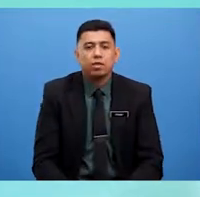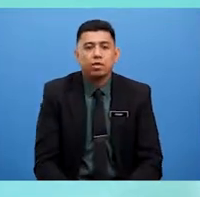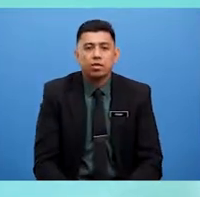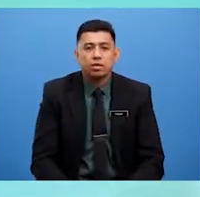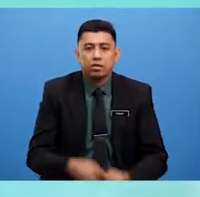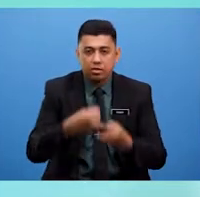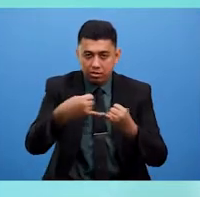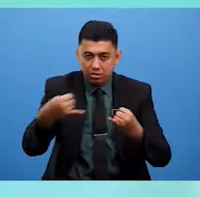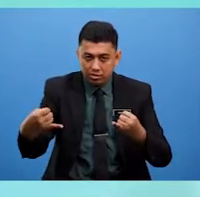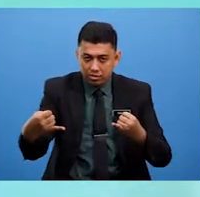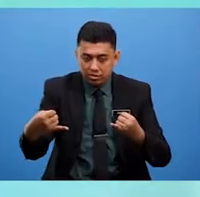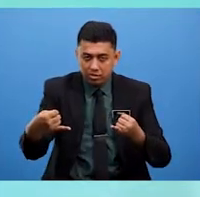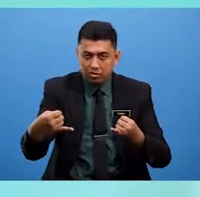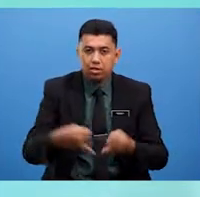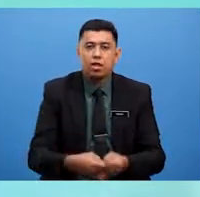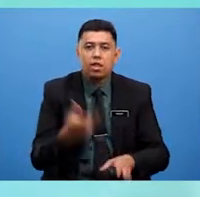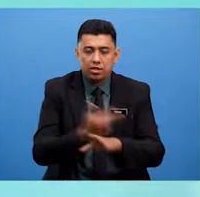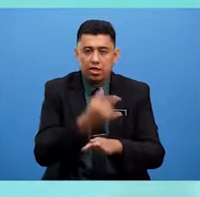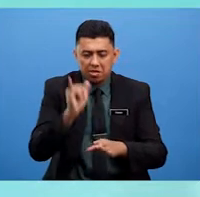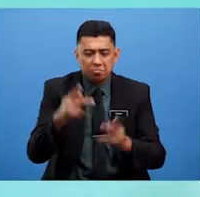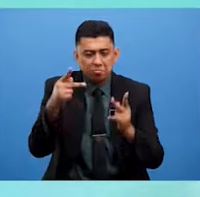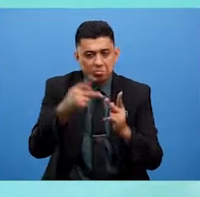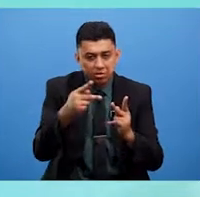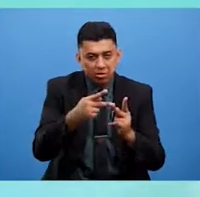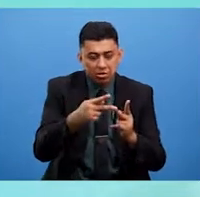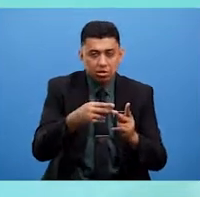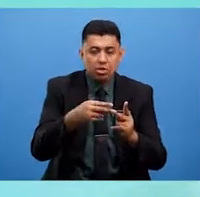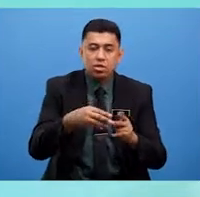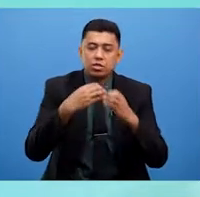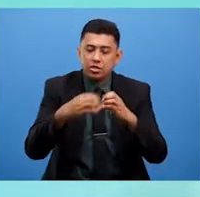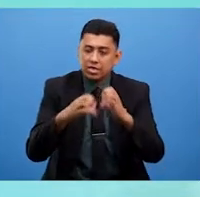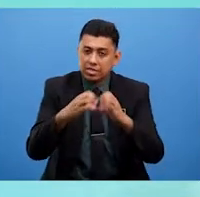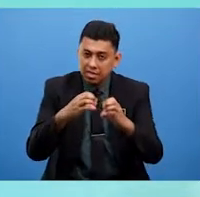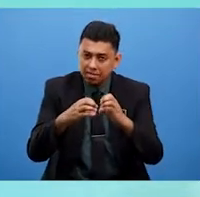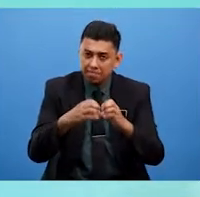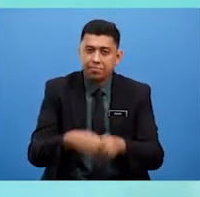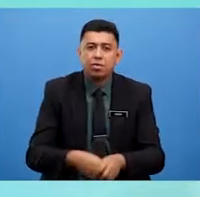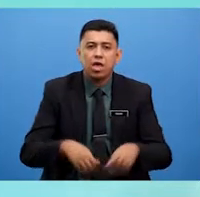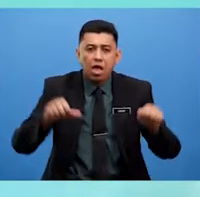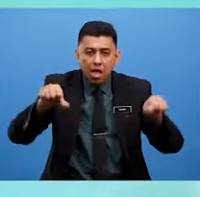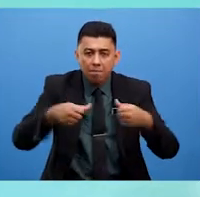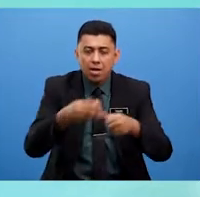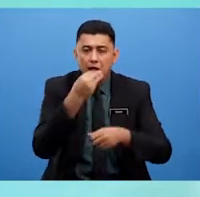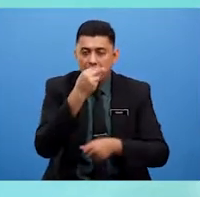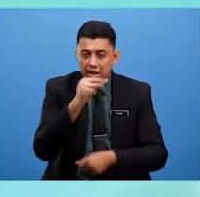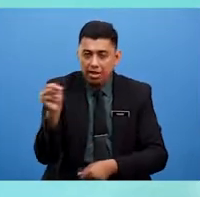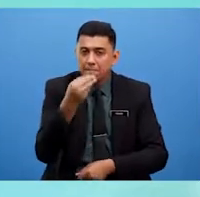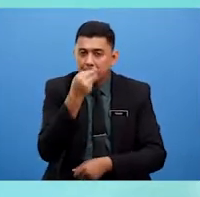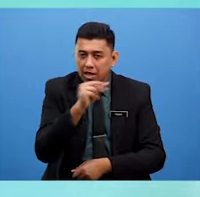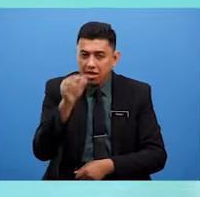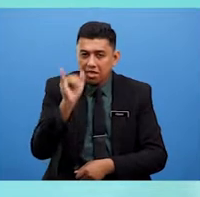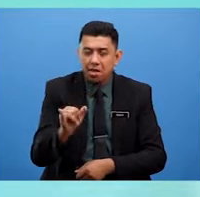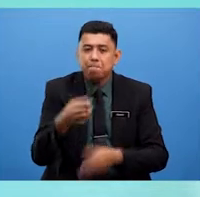merangkumi jenis latihan fizikal yang sesuai bagi meningkatkan kecergasan fizikal serta amalan pemakanan sukan yang